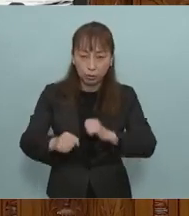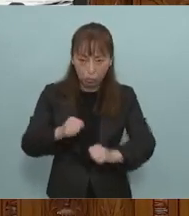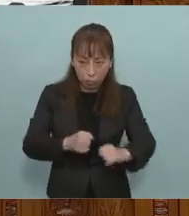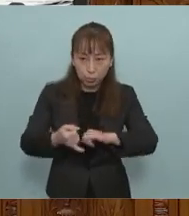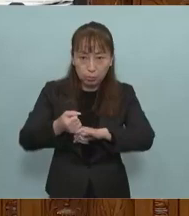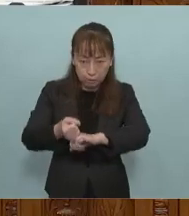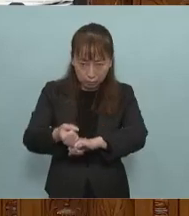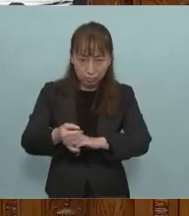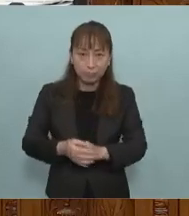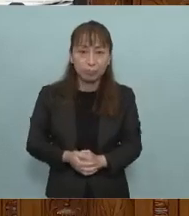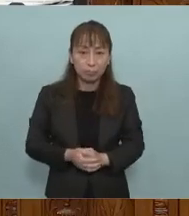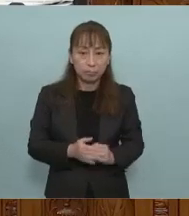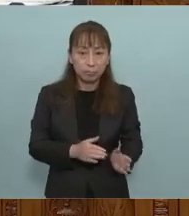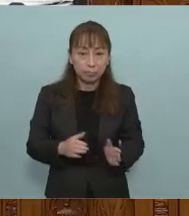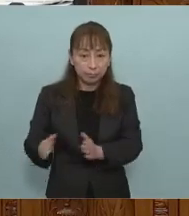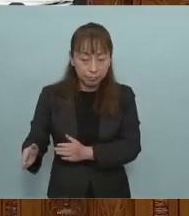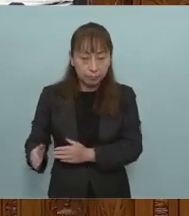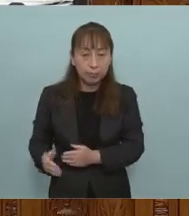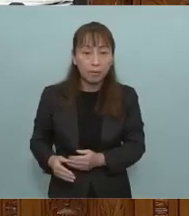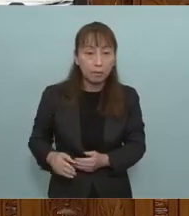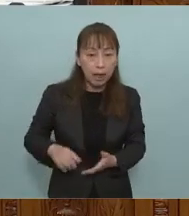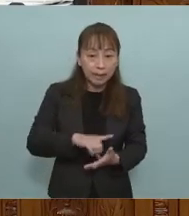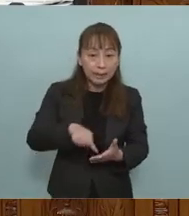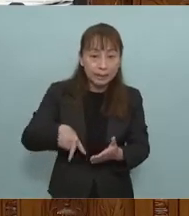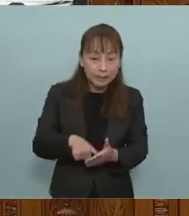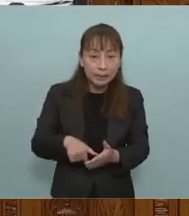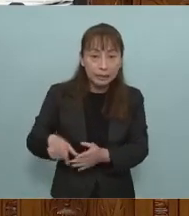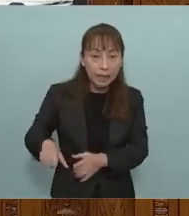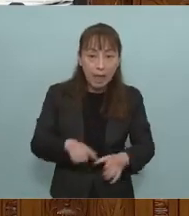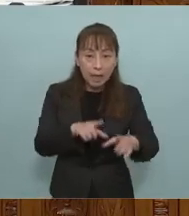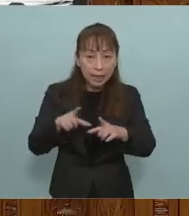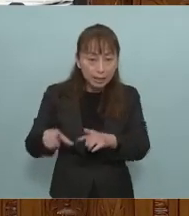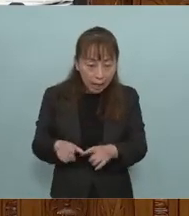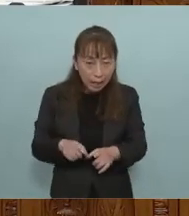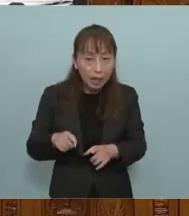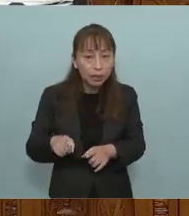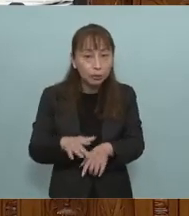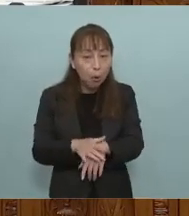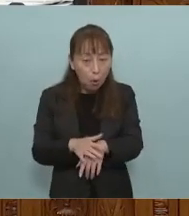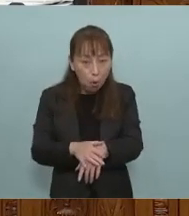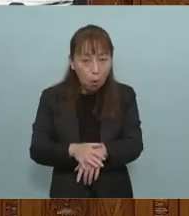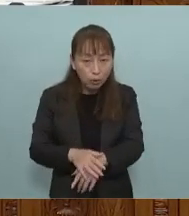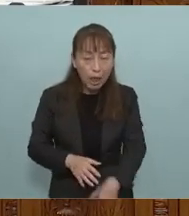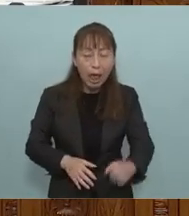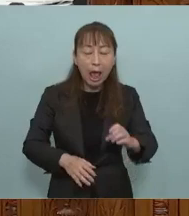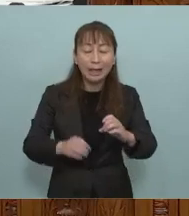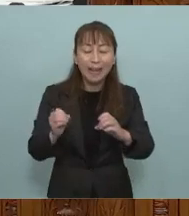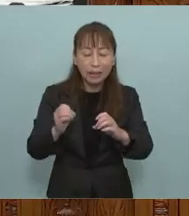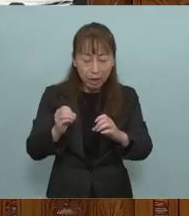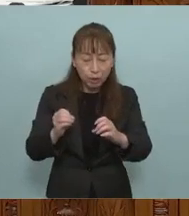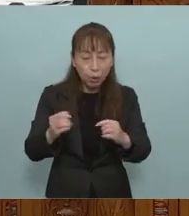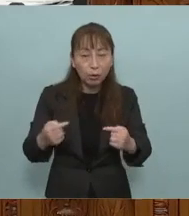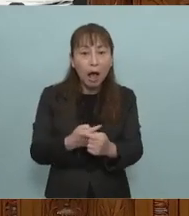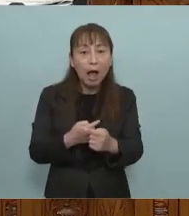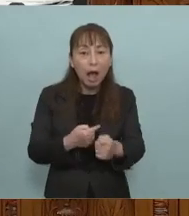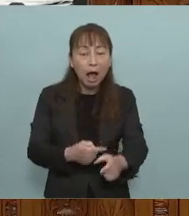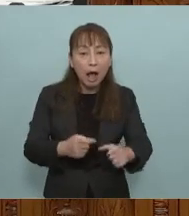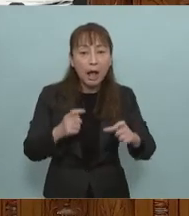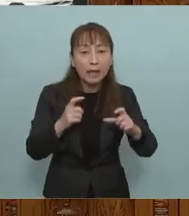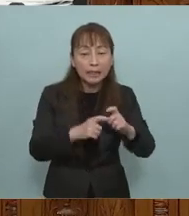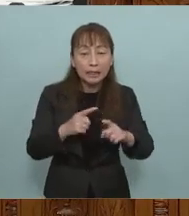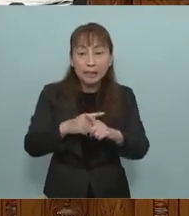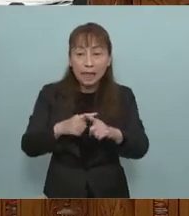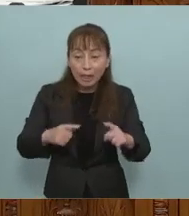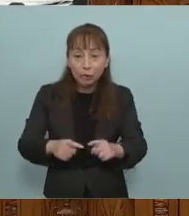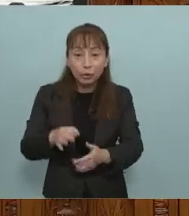。地域ライフスタイルの脱炭素化を含む GX 投資